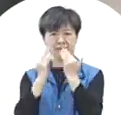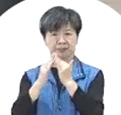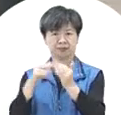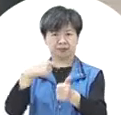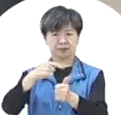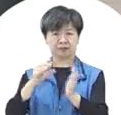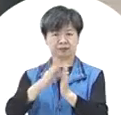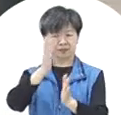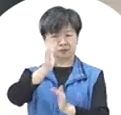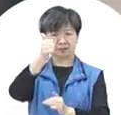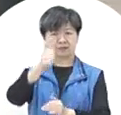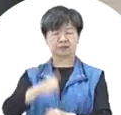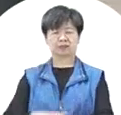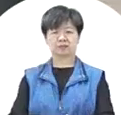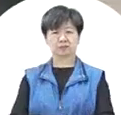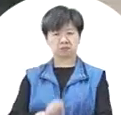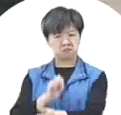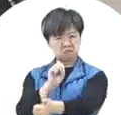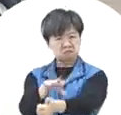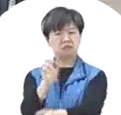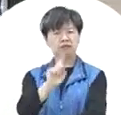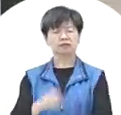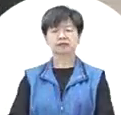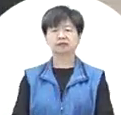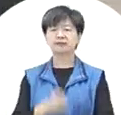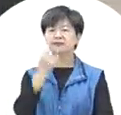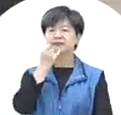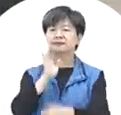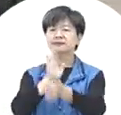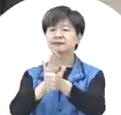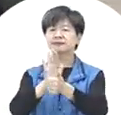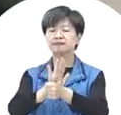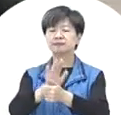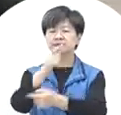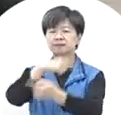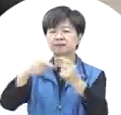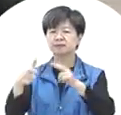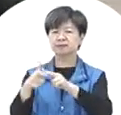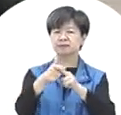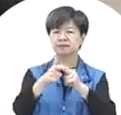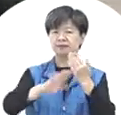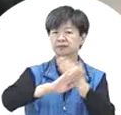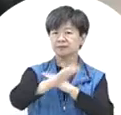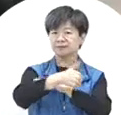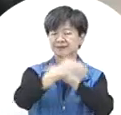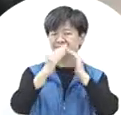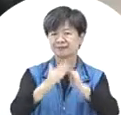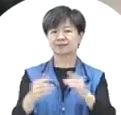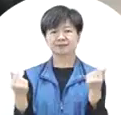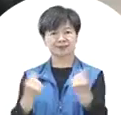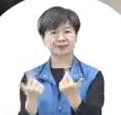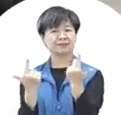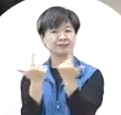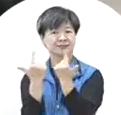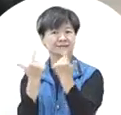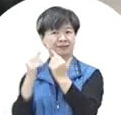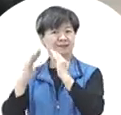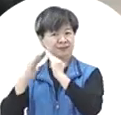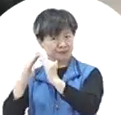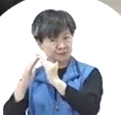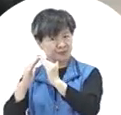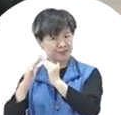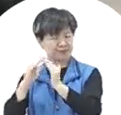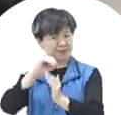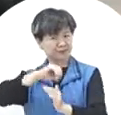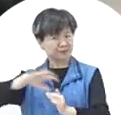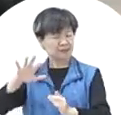经跟他们表示，可以帮忙转介到其他县市，如台北市教